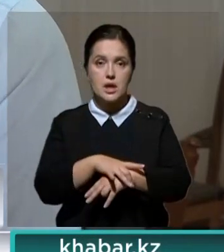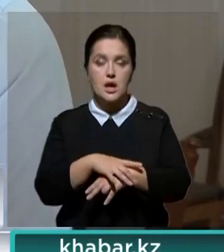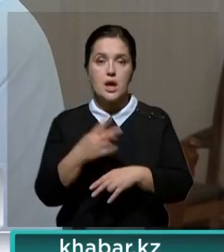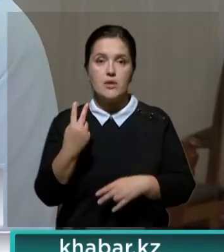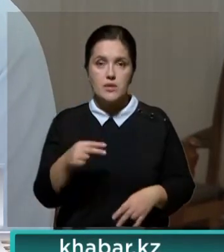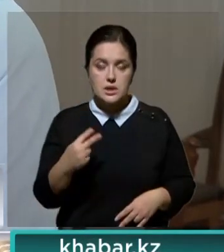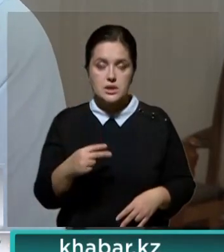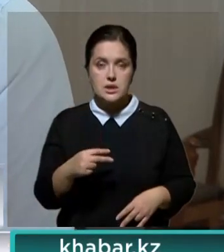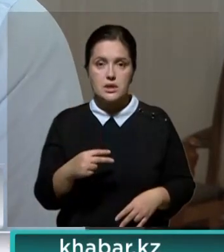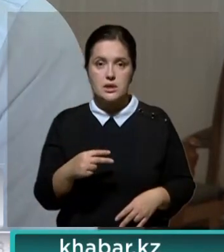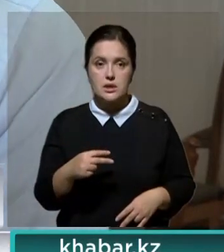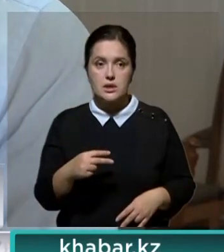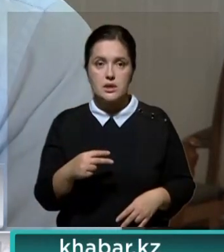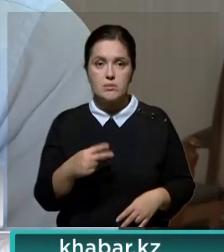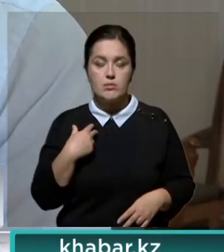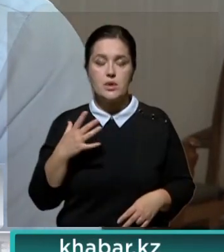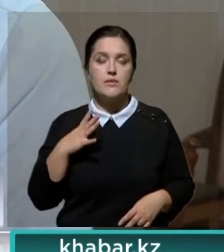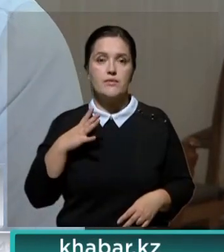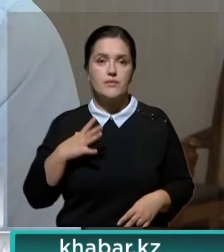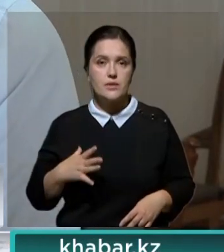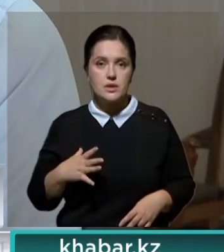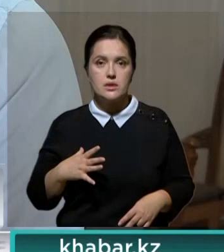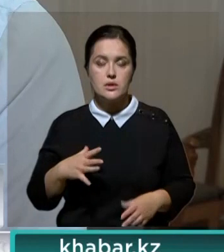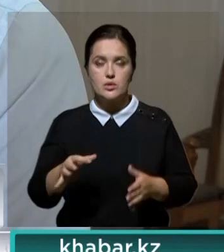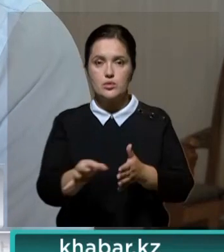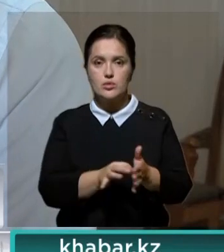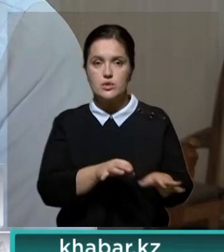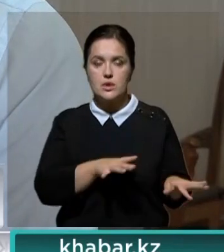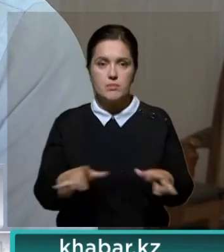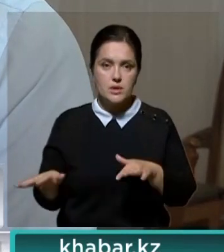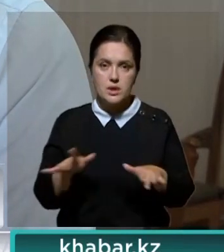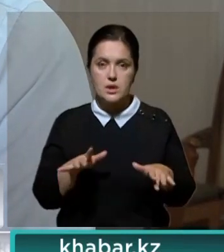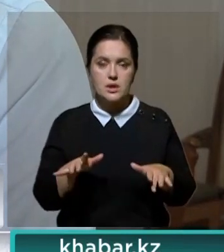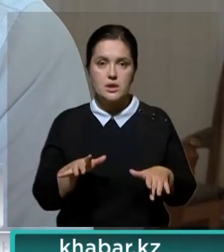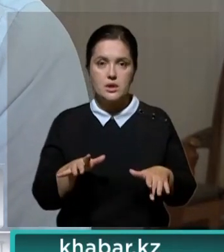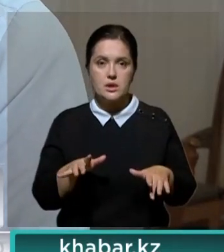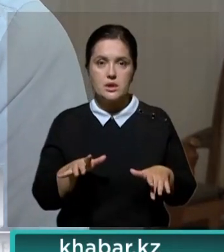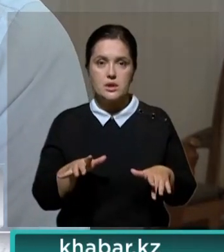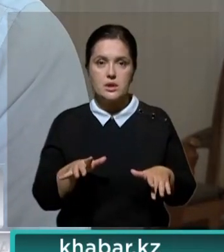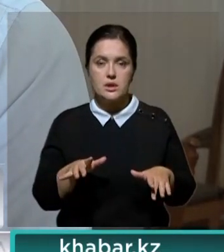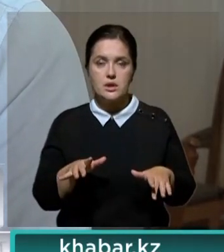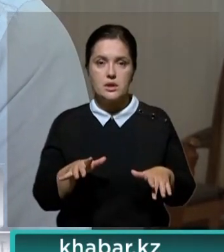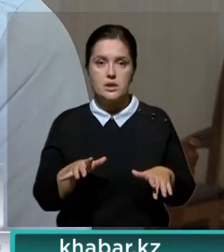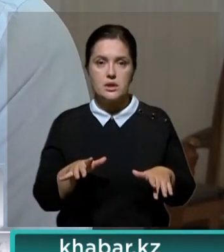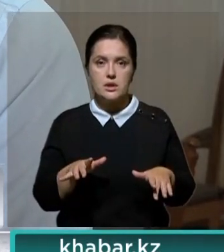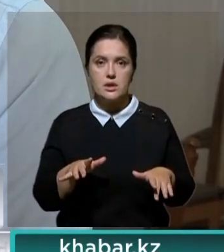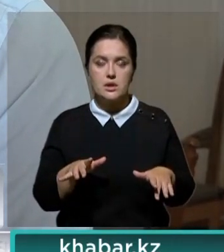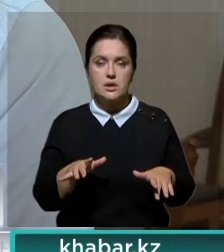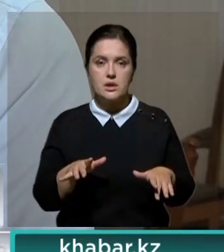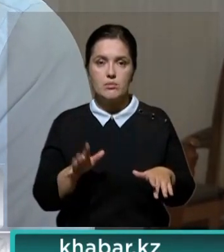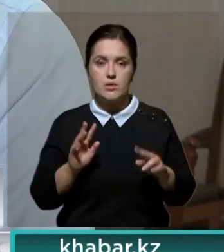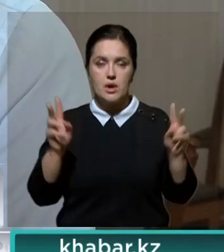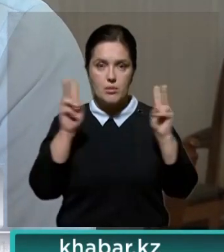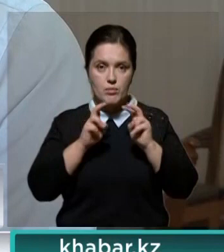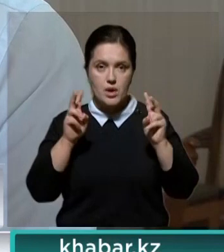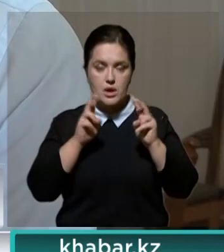20 аварий. Соответственно, мы уже вынуждены были принять срочные меры, так как если будем разрабатывать этот проект, который должен будет выходить с экспертизы,